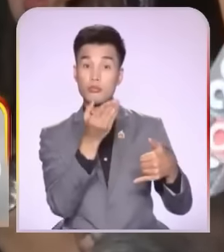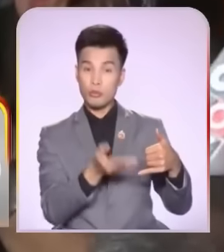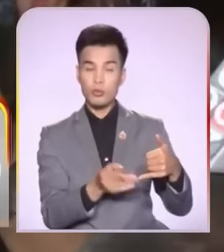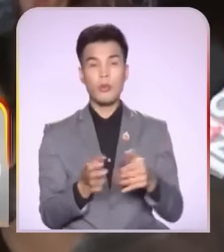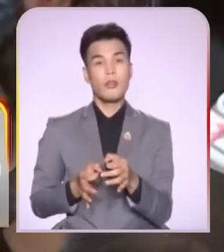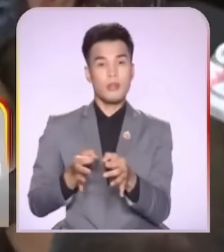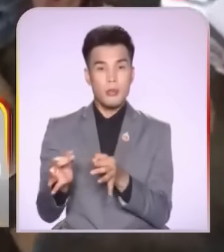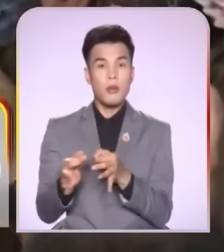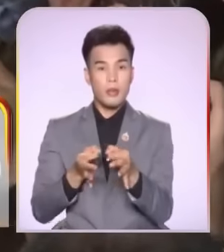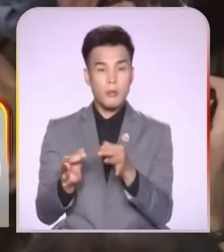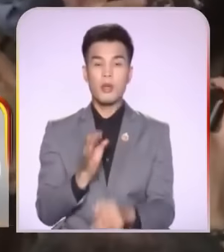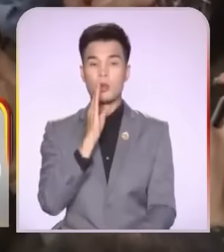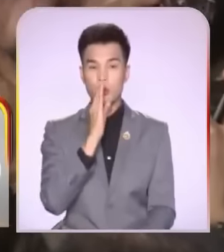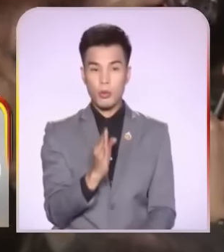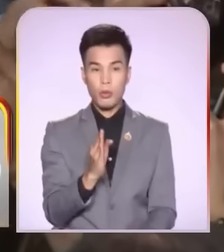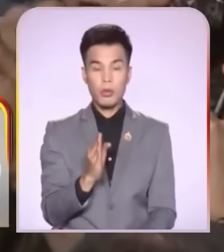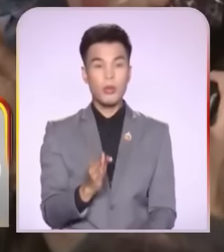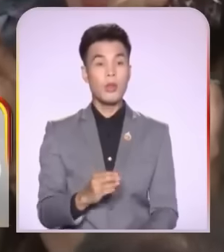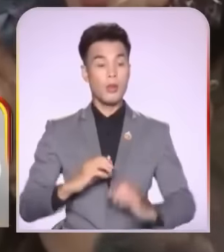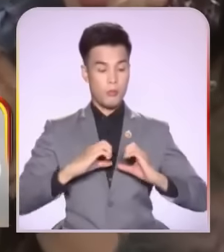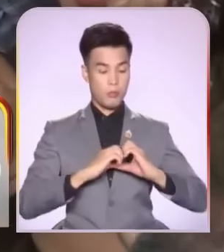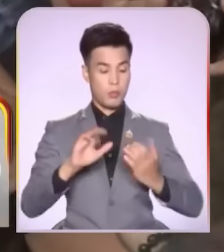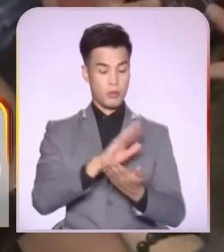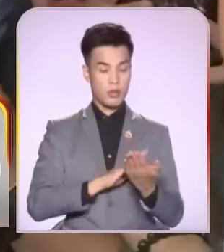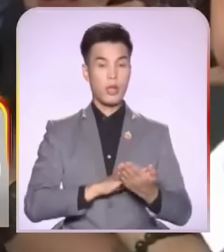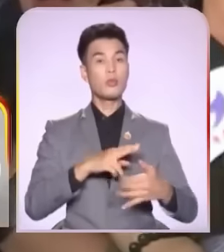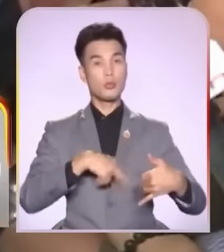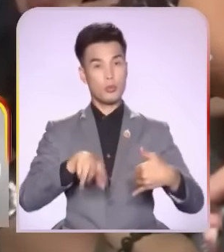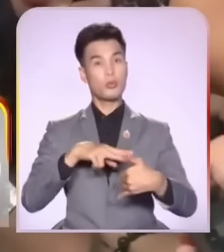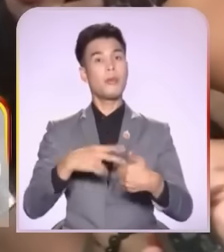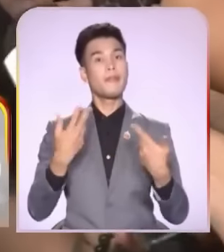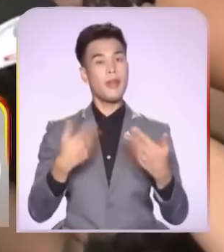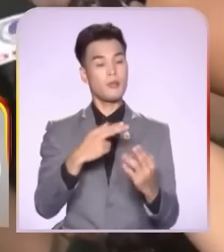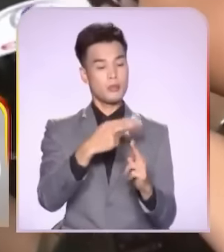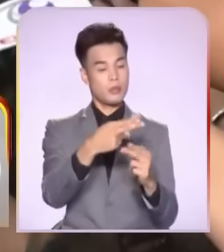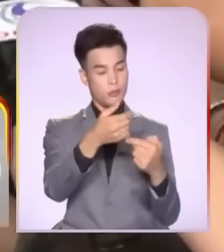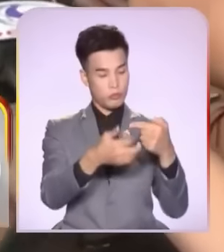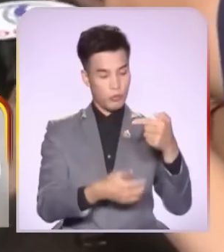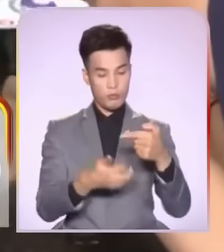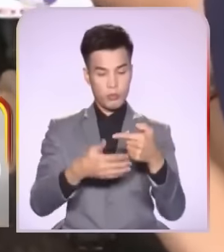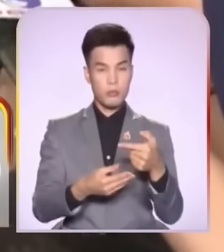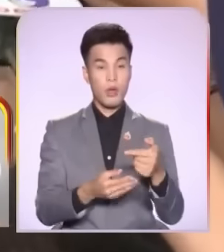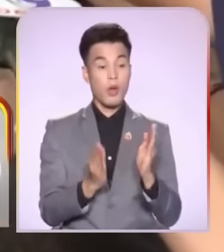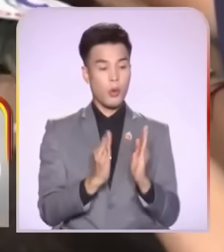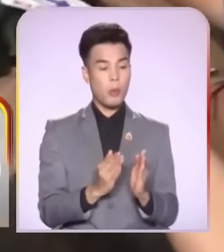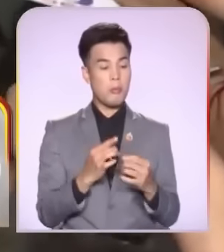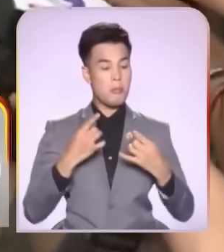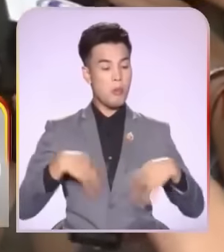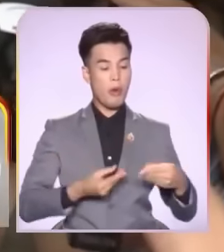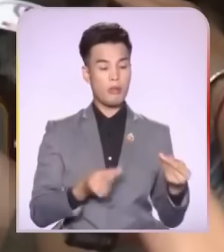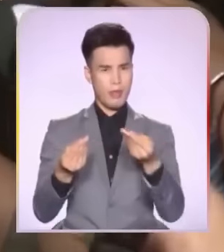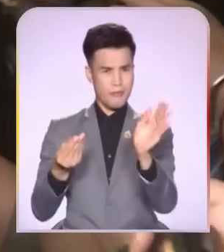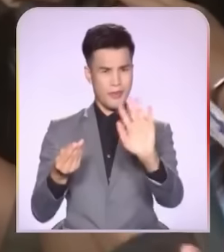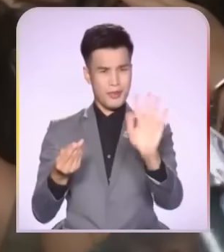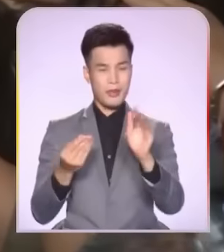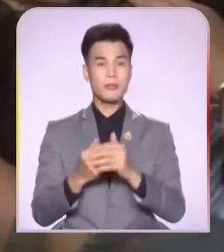ก็ต้องชี้แจงยืนยันครับพรรคภูมิใจไทยตรวจสอบบุคคลที่ถูกเสนอชื่อเป็นรัฐมนตรีไม่ส่งใครสุ่ม4สุ่ม